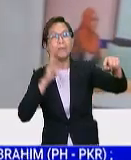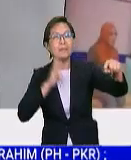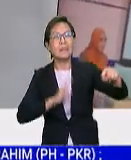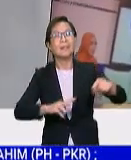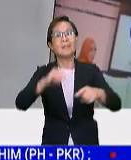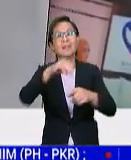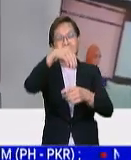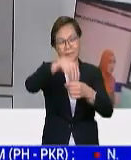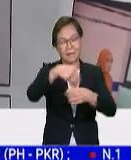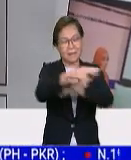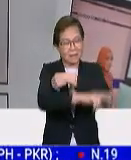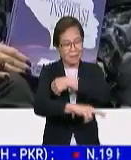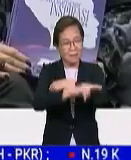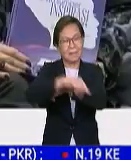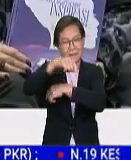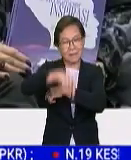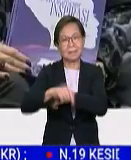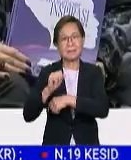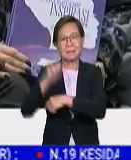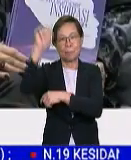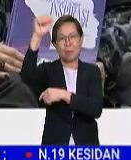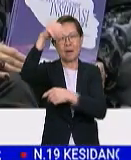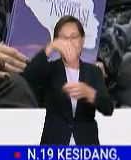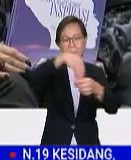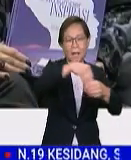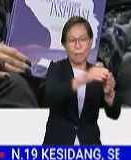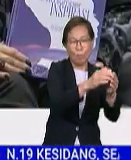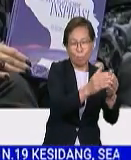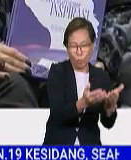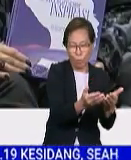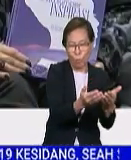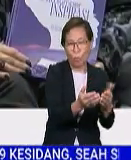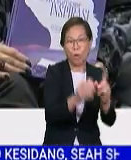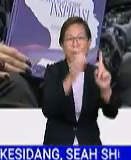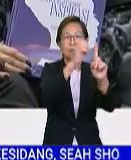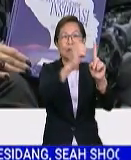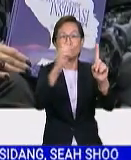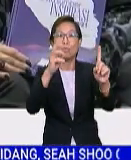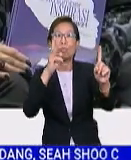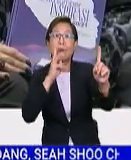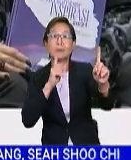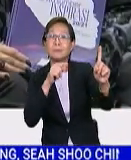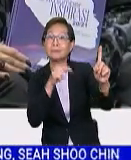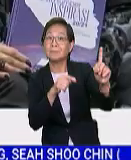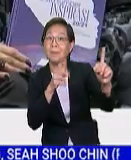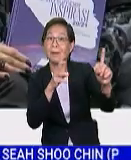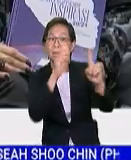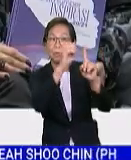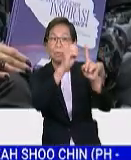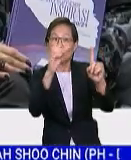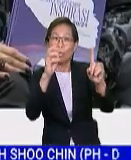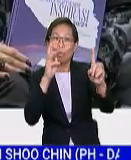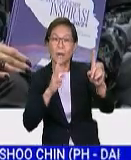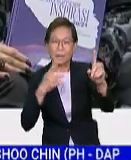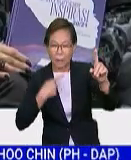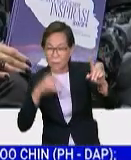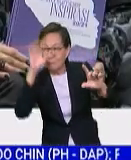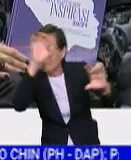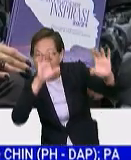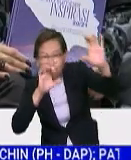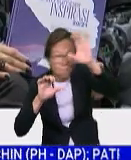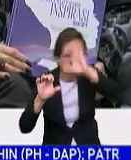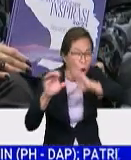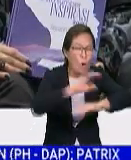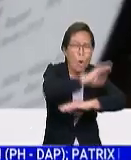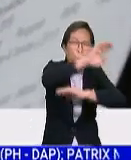wanita di negeri ini dalam buku ini ada 100 wanita yang telah kami cari